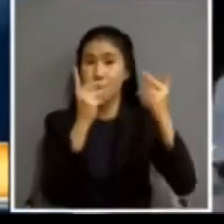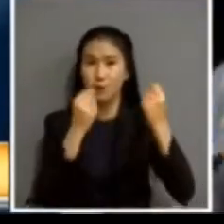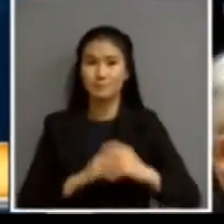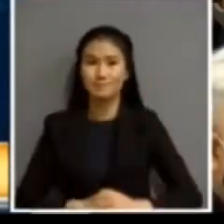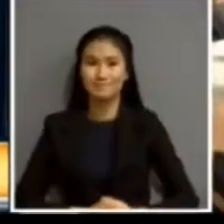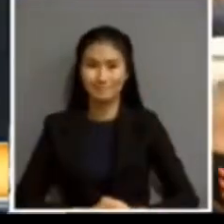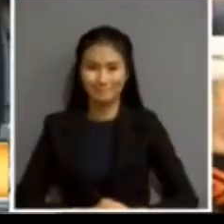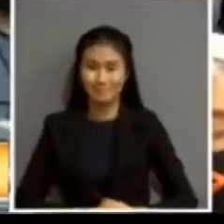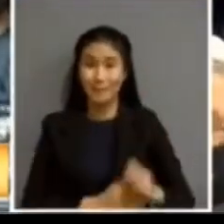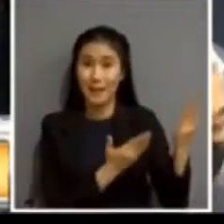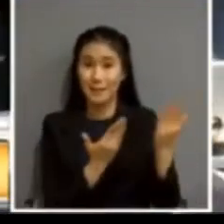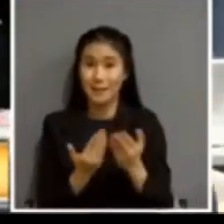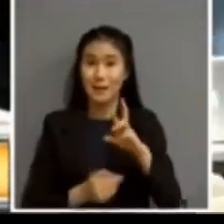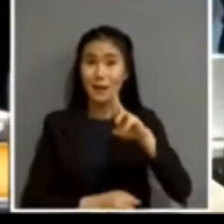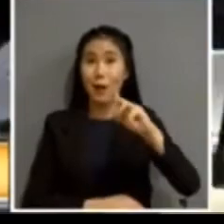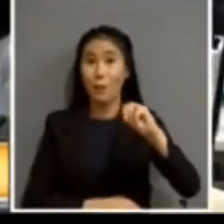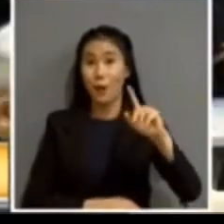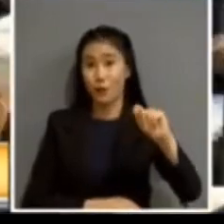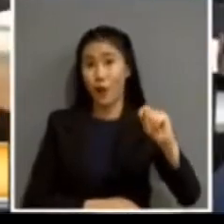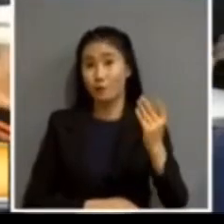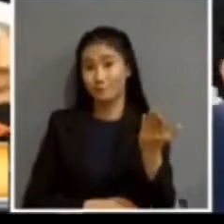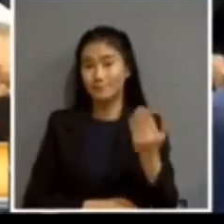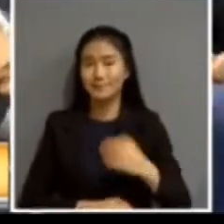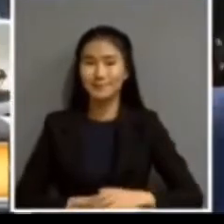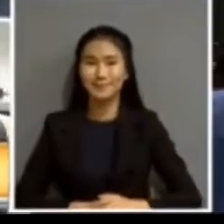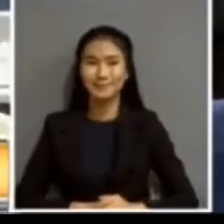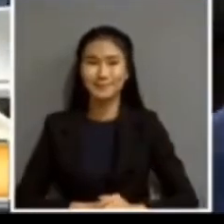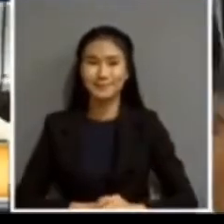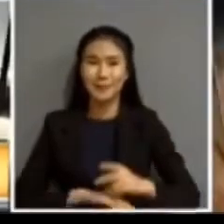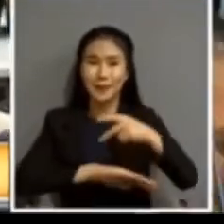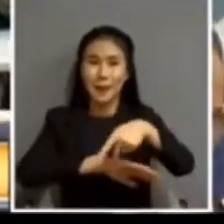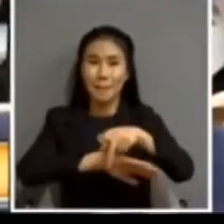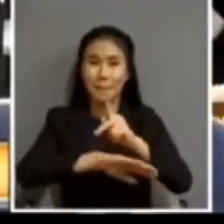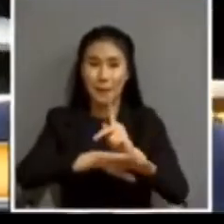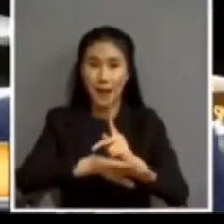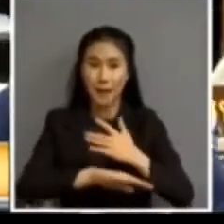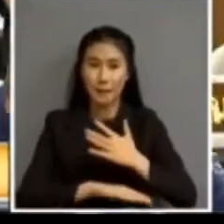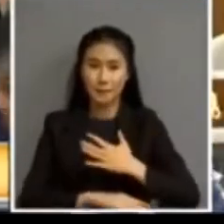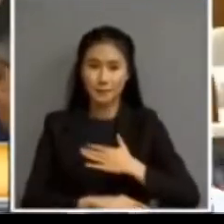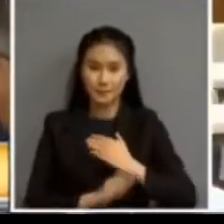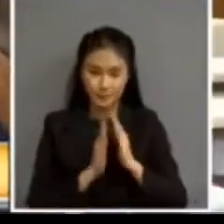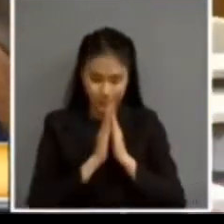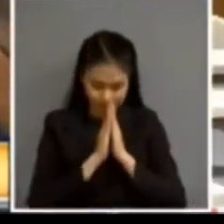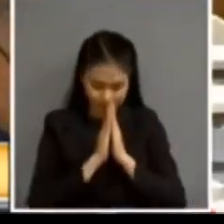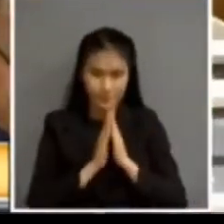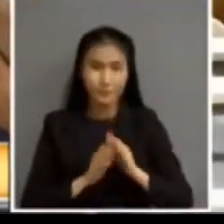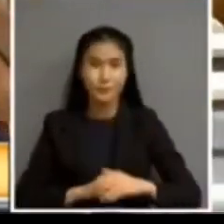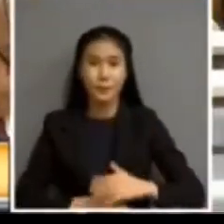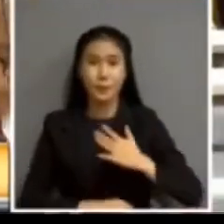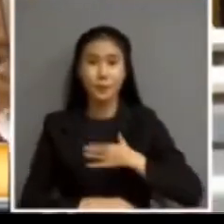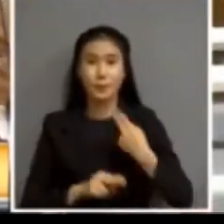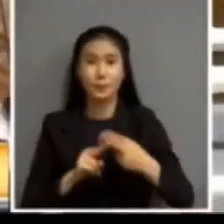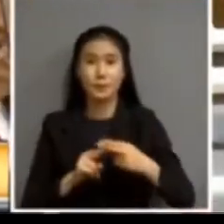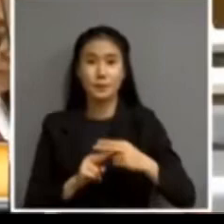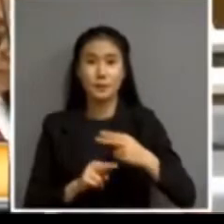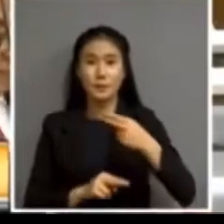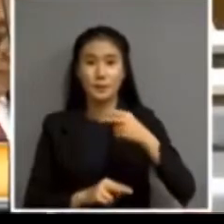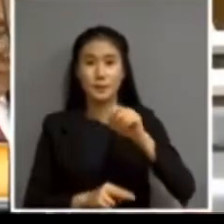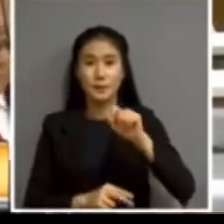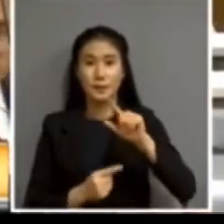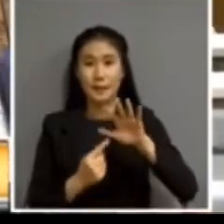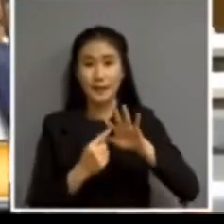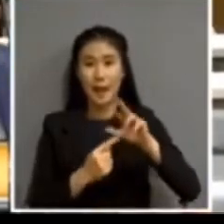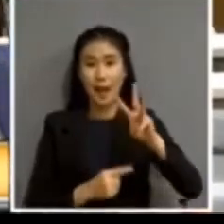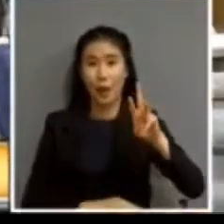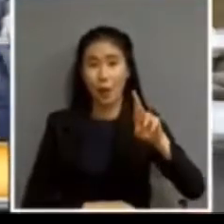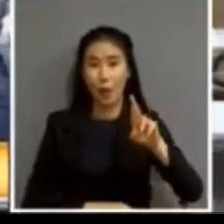ประธาน เชิญน้ำรีครับ กราบเรียนท่านประธานที่เคารพกับผมนายถาวรเสนเนียมสมาชิก